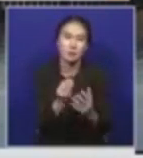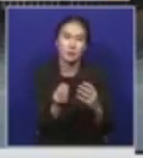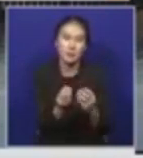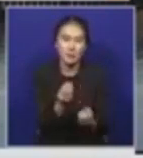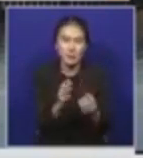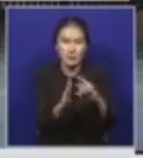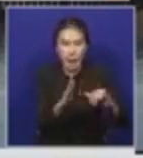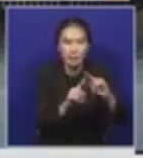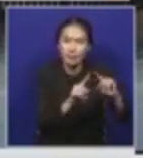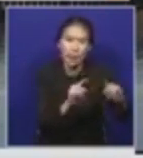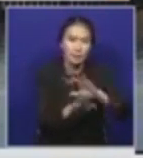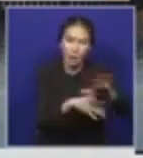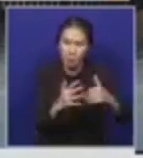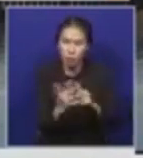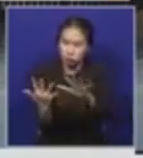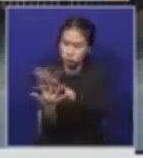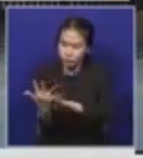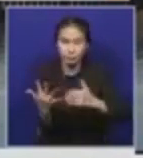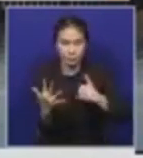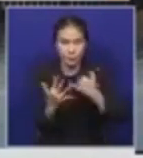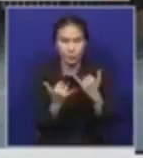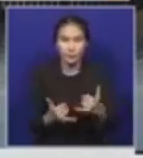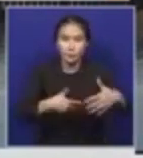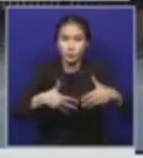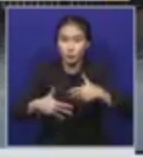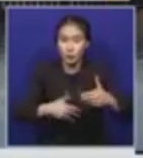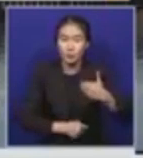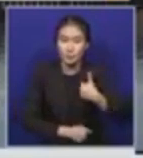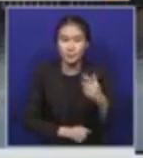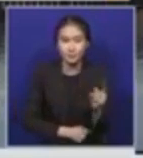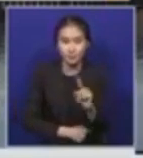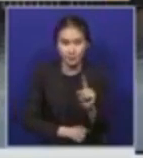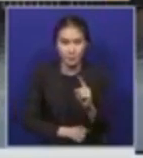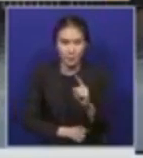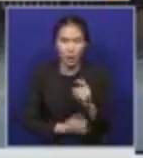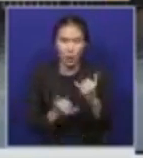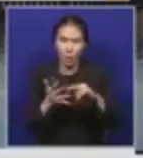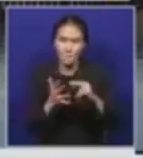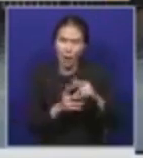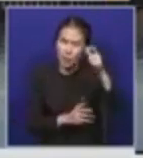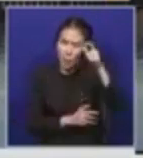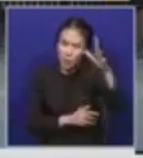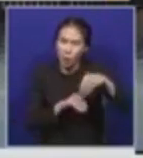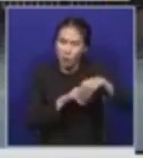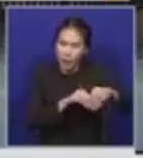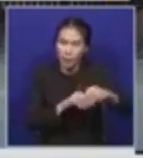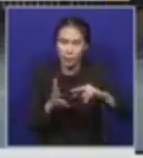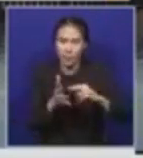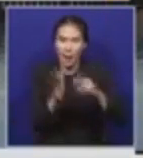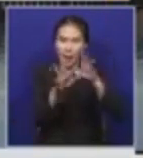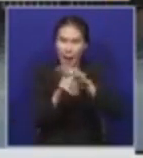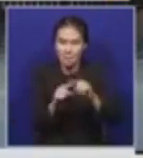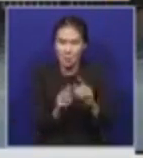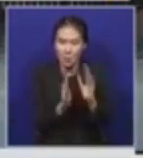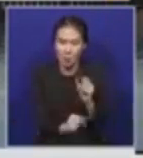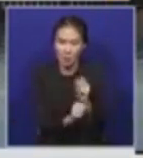ที่วันนี้เรายังมีพี่น้องประชาชนนะครับที่อยู่ตามชนบทนะครับเป็นผู้ที่ได้รักษาเมล็ดพัน